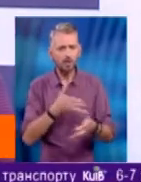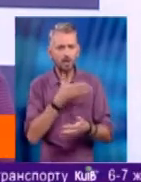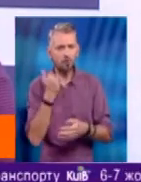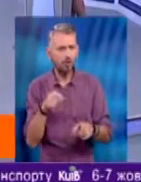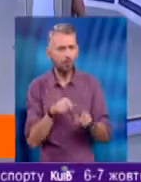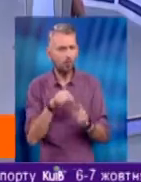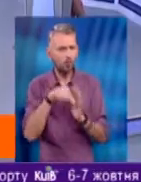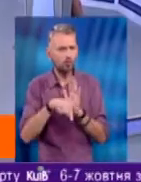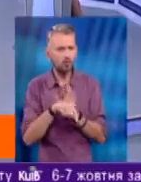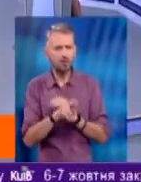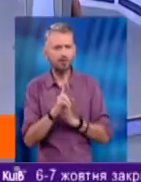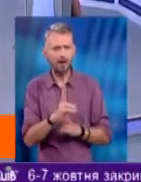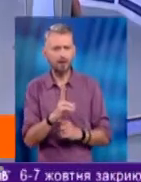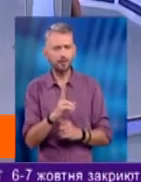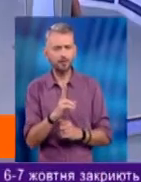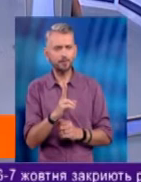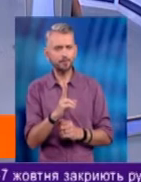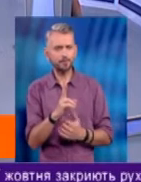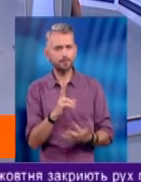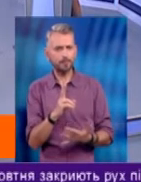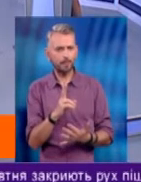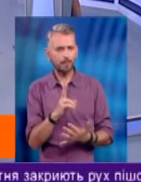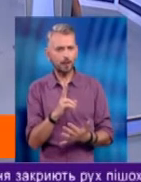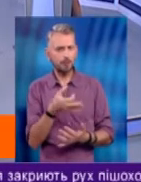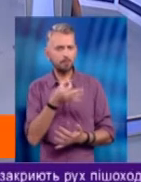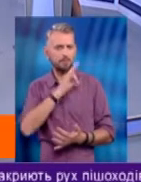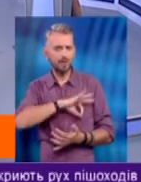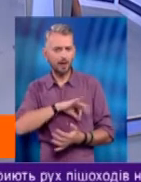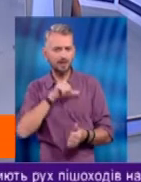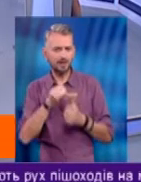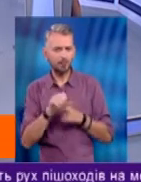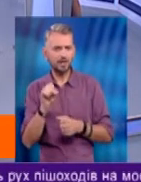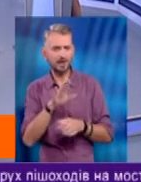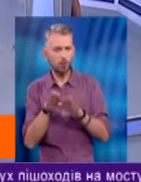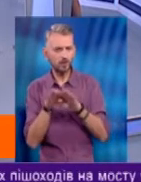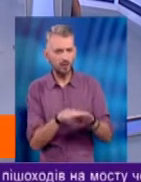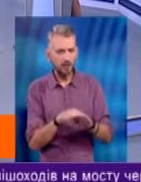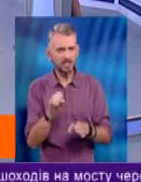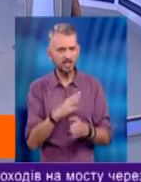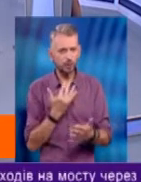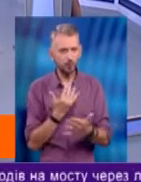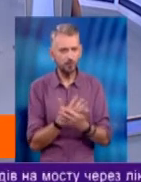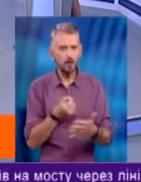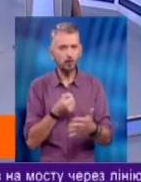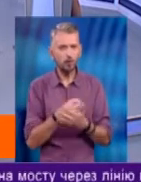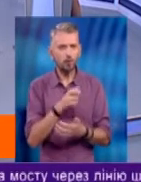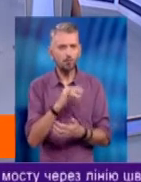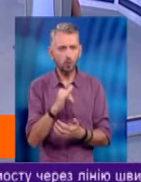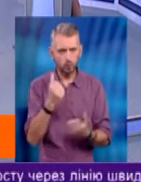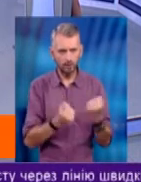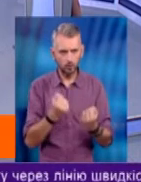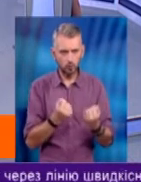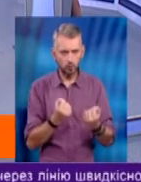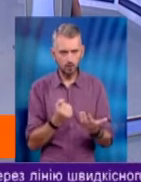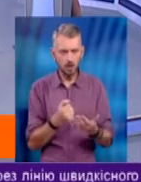такого розуміння, як, скажімо так, приміняти саме євростандарти, євровимоги до вживаних транспортних